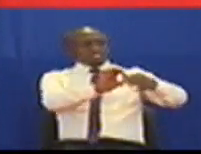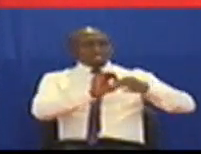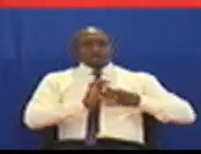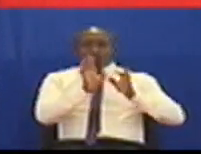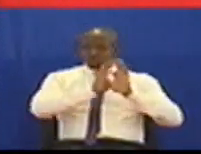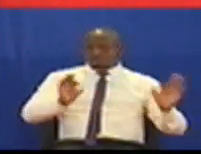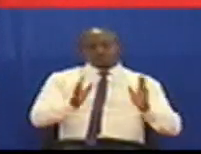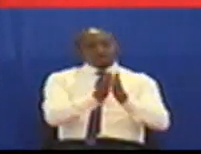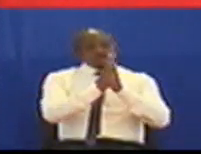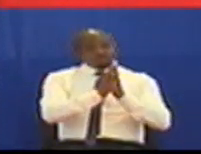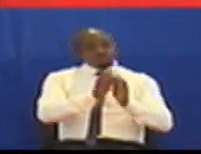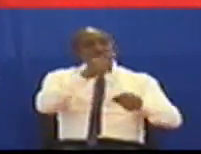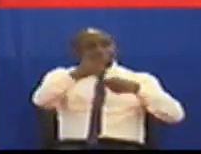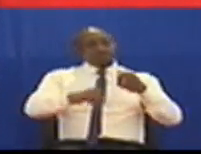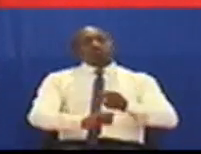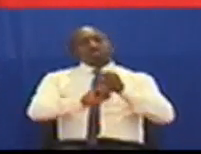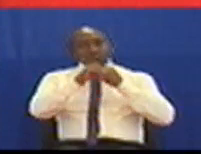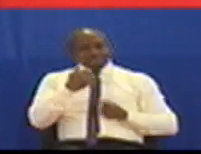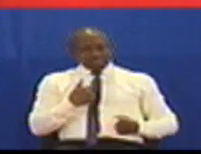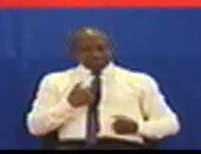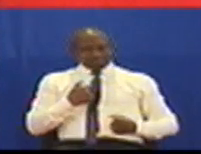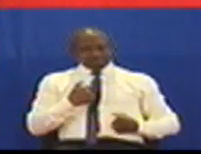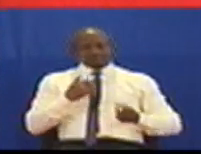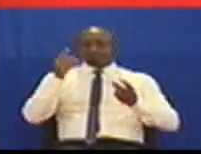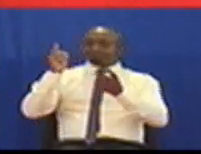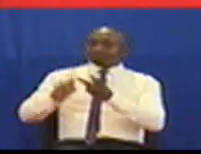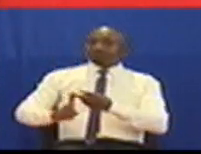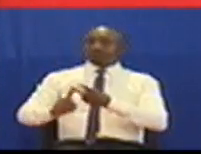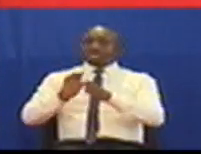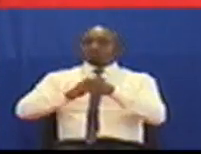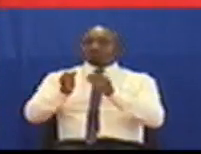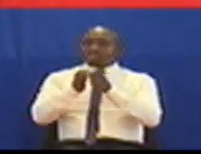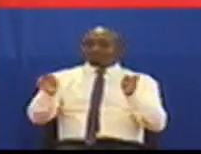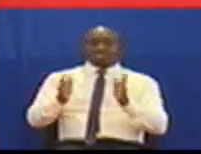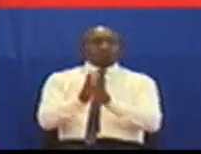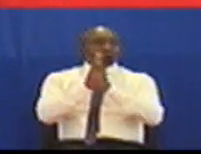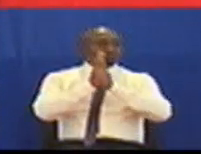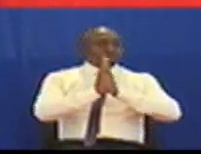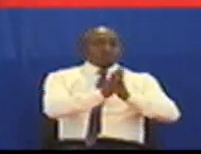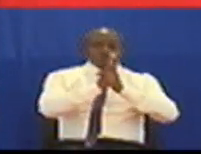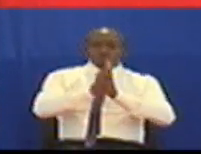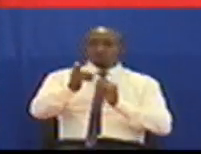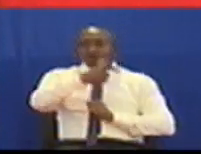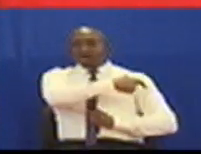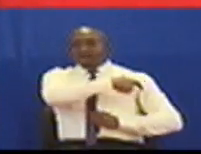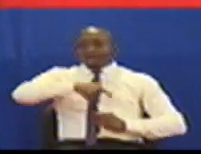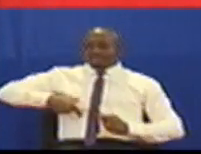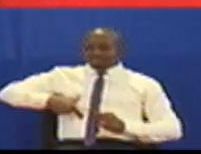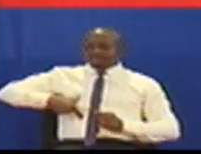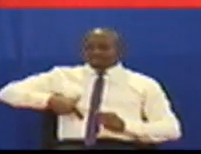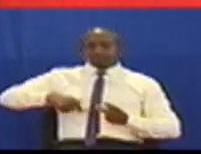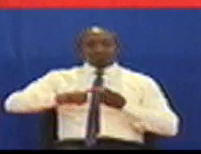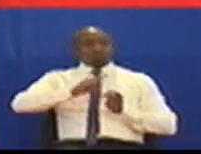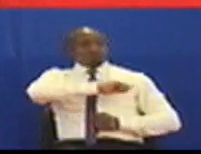waomba waendelee kuniunga mkono. Lakini chukua nafasi hii pia kumshukuru sana rais wetu, jemedari